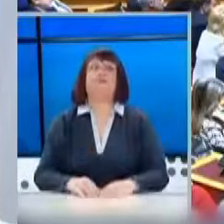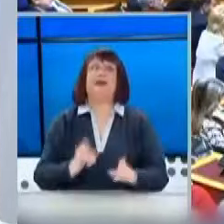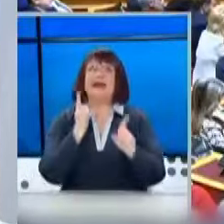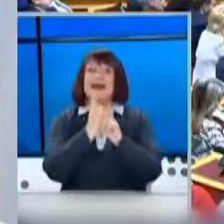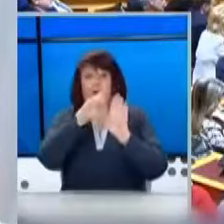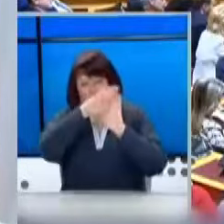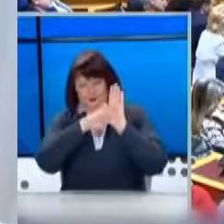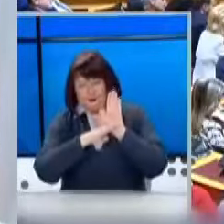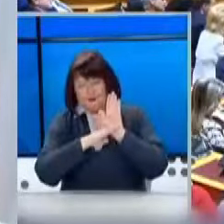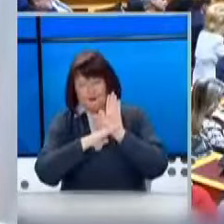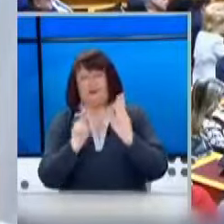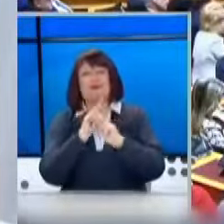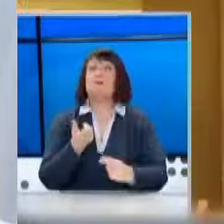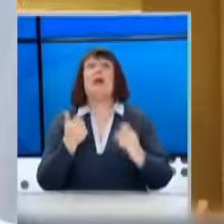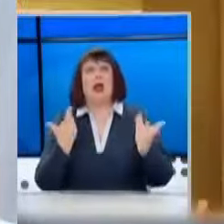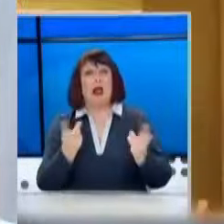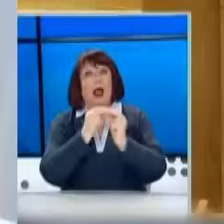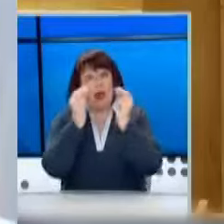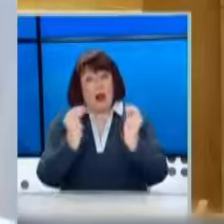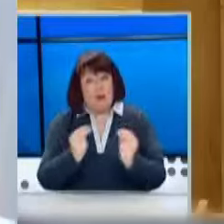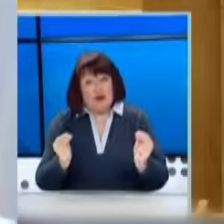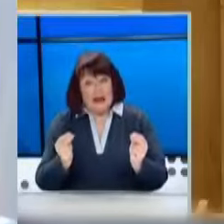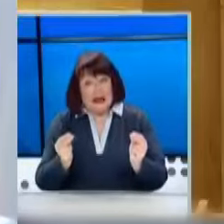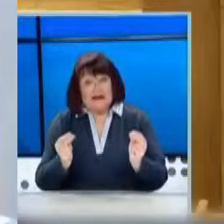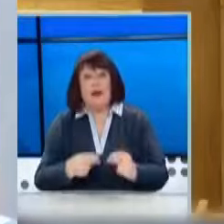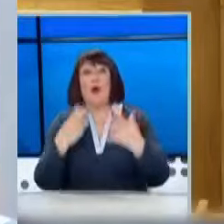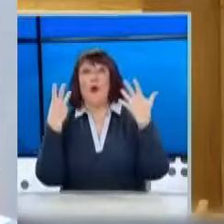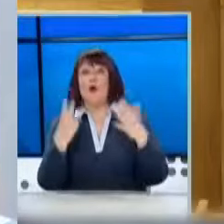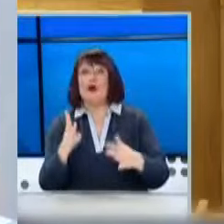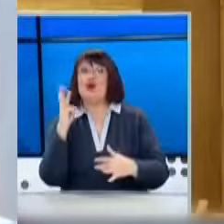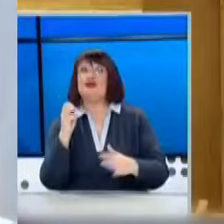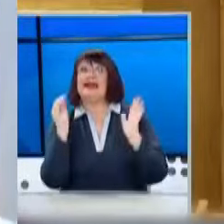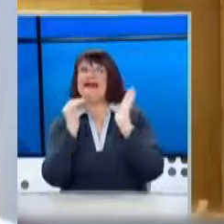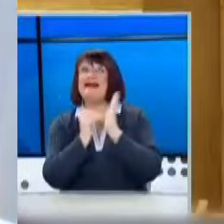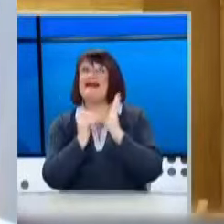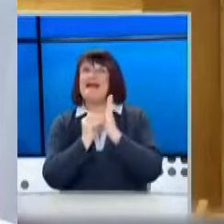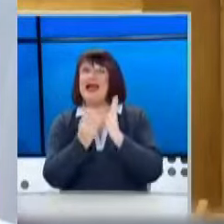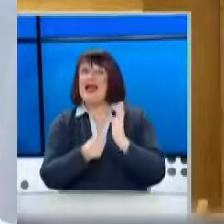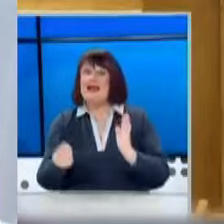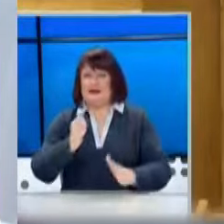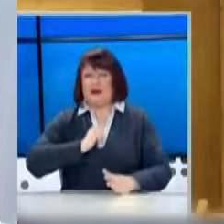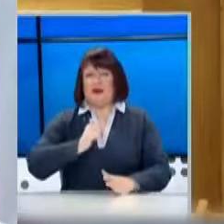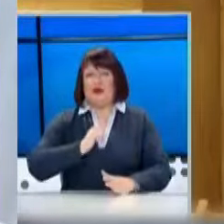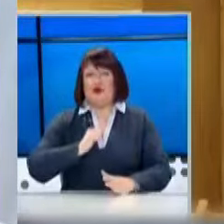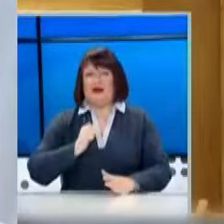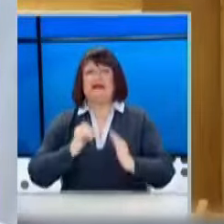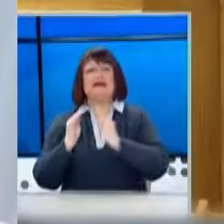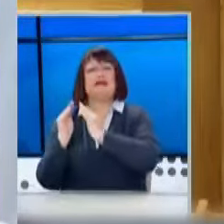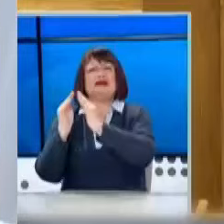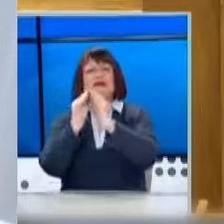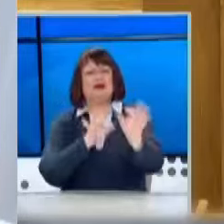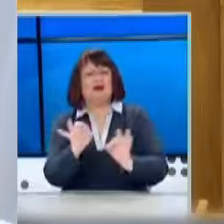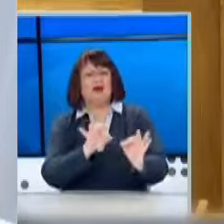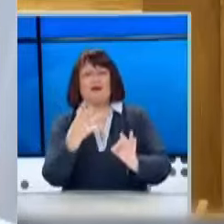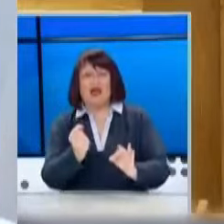δύο διεκδικούν ένα μεγάλο μερίδιο του ίδιου χώρου. Δηλαδή και οι δύο ψαρεύουν, και η Νέα Δημοκρατία και